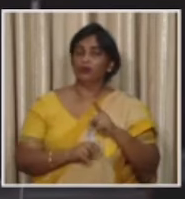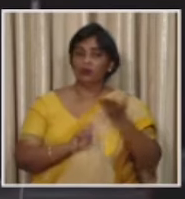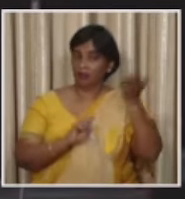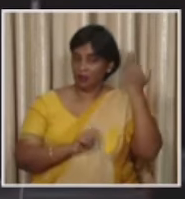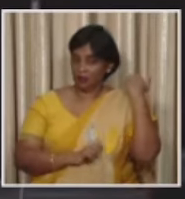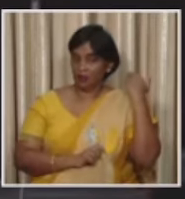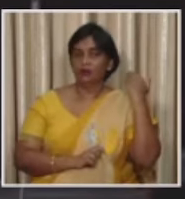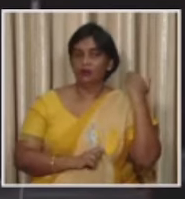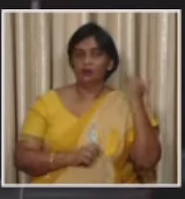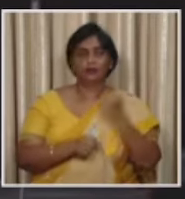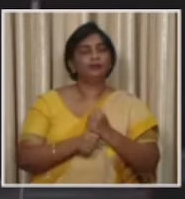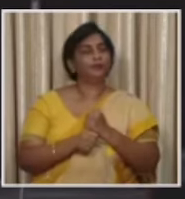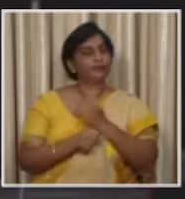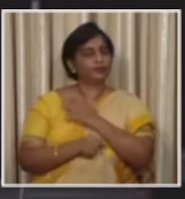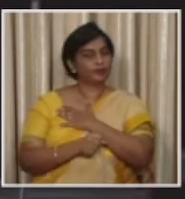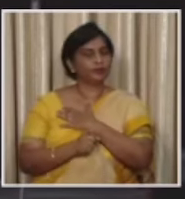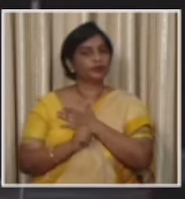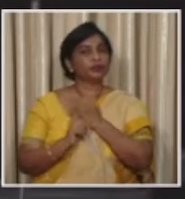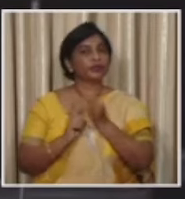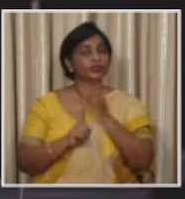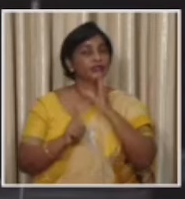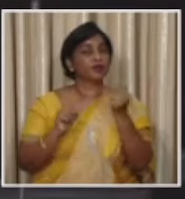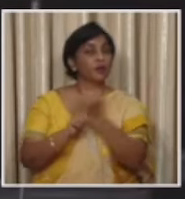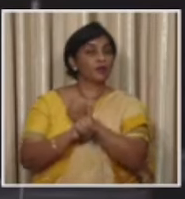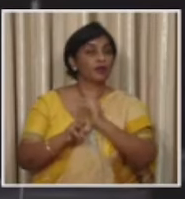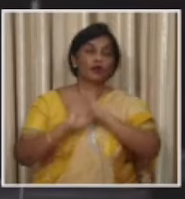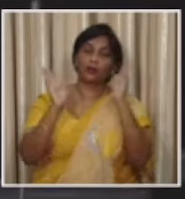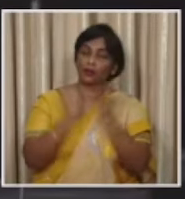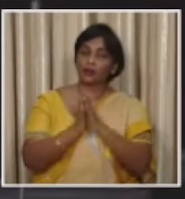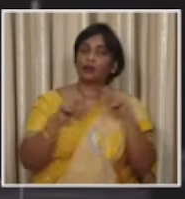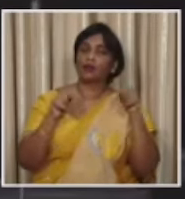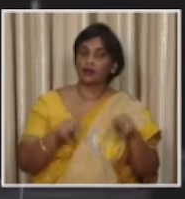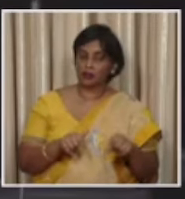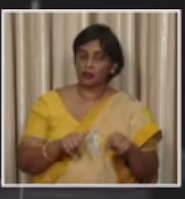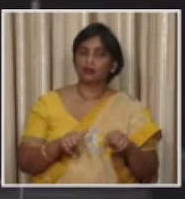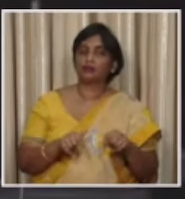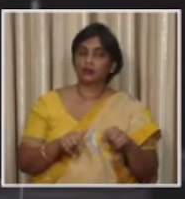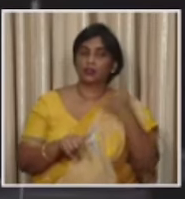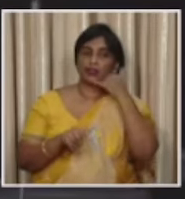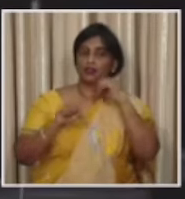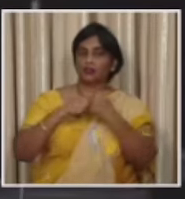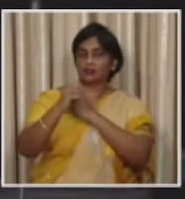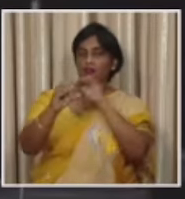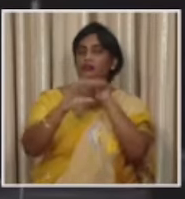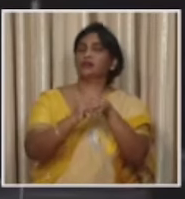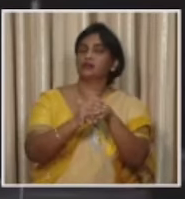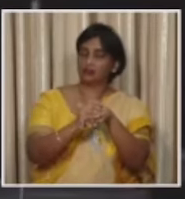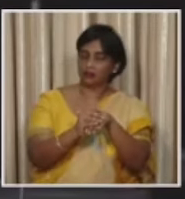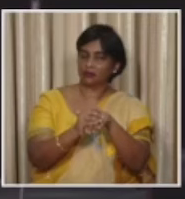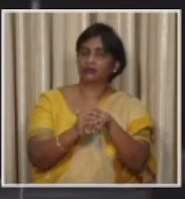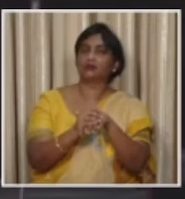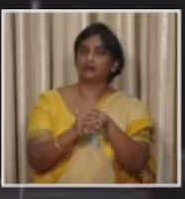එදා ගෝඨාභය රාජපක්ෂ ජනාධිපතිතුමාට බලපෑම් කරපු සියලු දෙනාද එක්කෝ සමගි ජන බලවේගයත් එක්ක එකතු